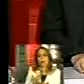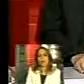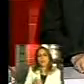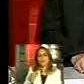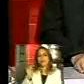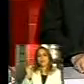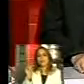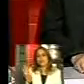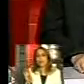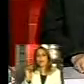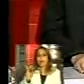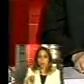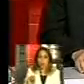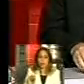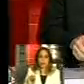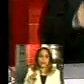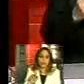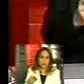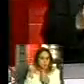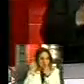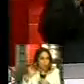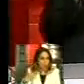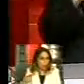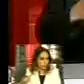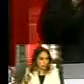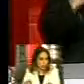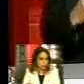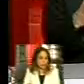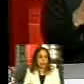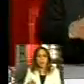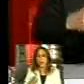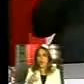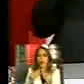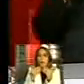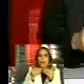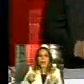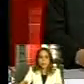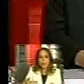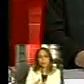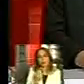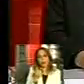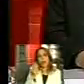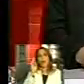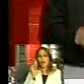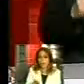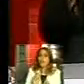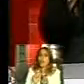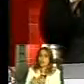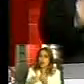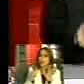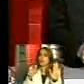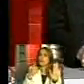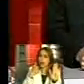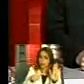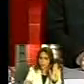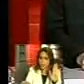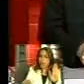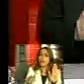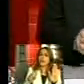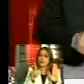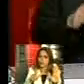יחימוביץ', וזה אולי יש לנו מחלוקת קטנה, כי... זה לא מגביל את השכר, אתה יכול לשלם 6 מיליון, אתה יכול